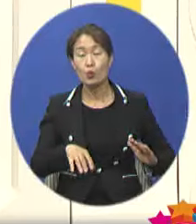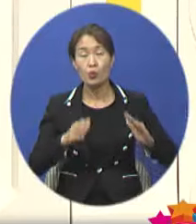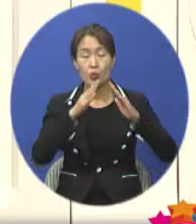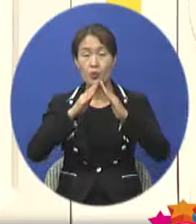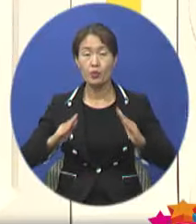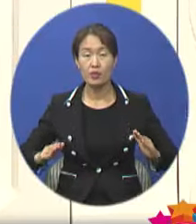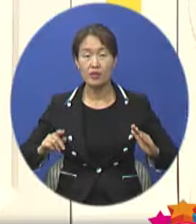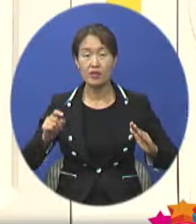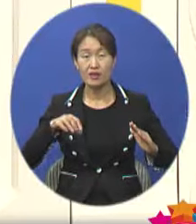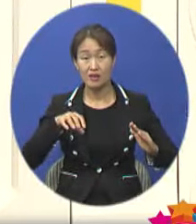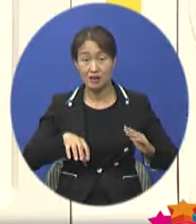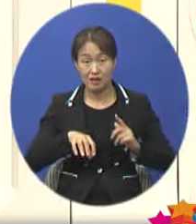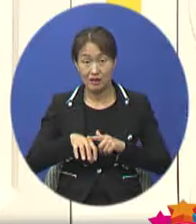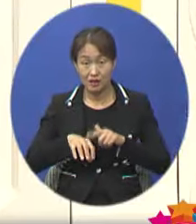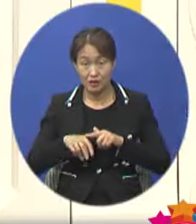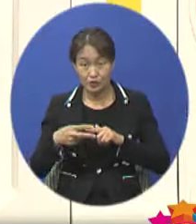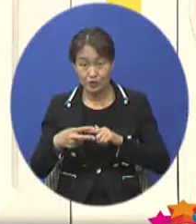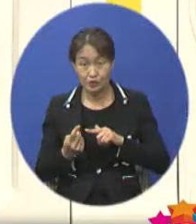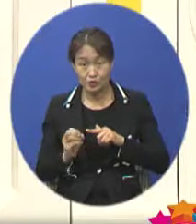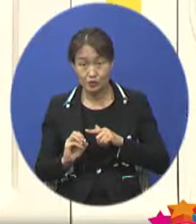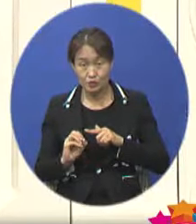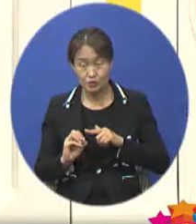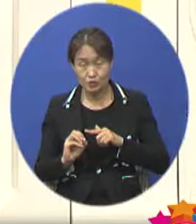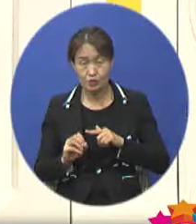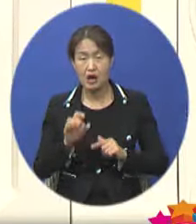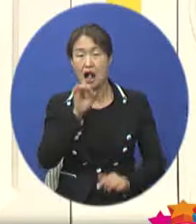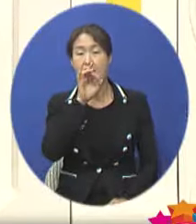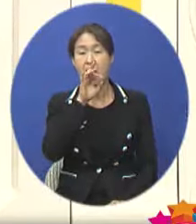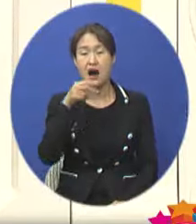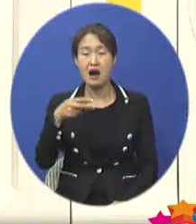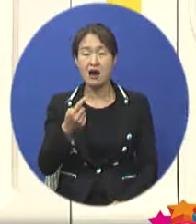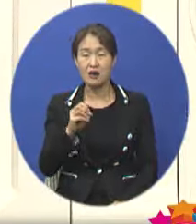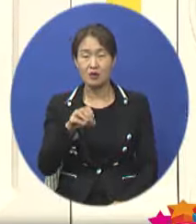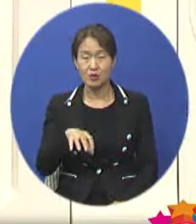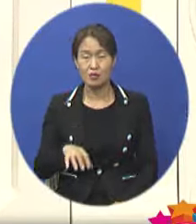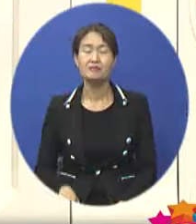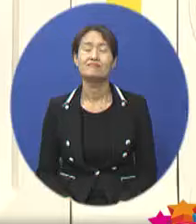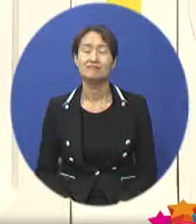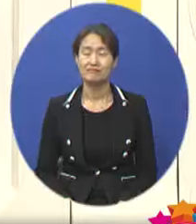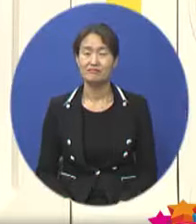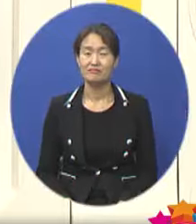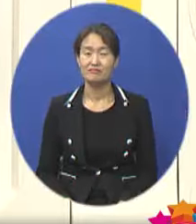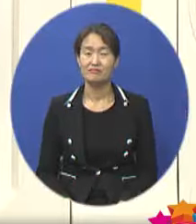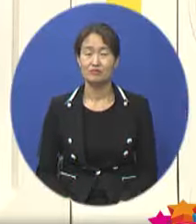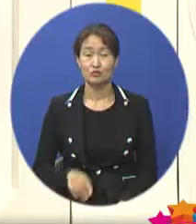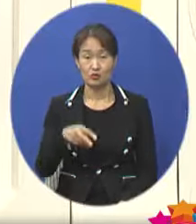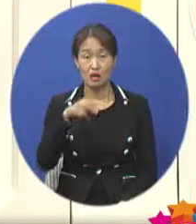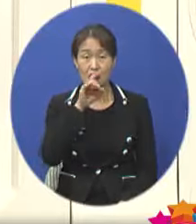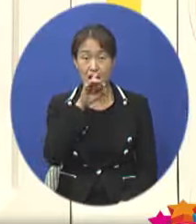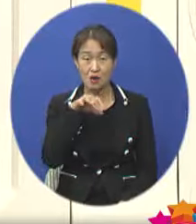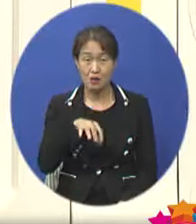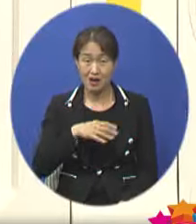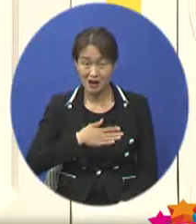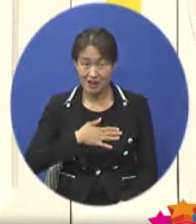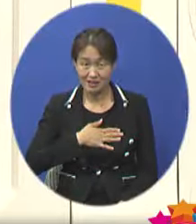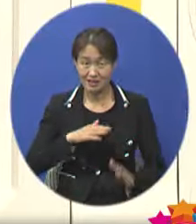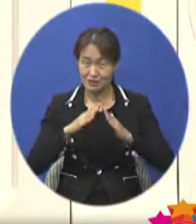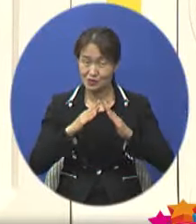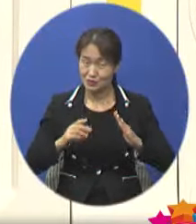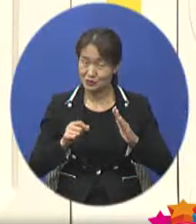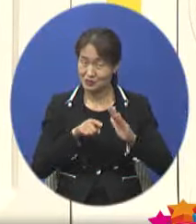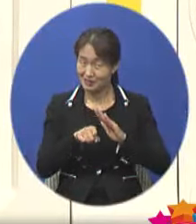예. 아, 사는 동이 어디냐고요? 예. 네, 중앙동이에요. 아 그러세요. 자기가 중앙동 예. 다 알아요? 제가 전주 쪽에